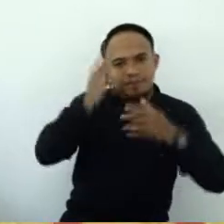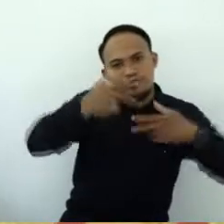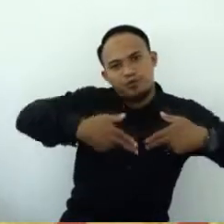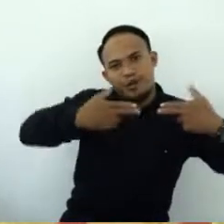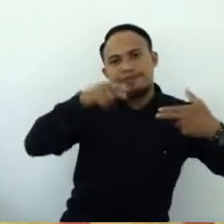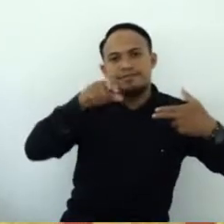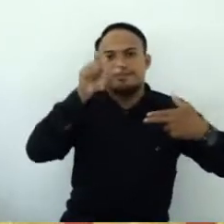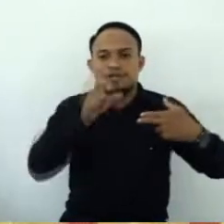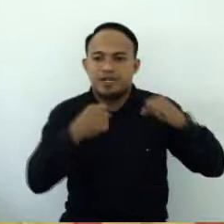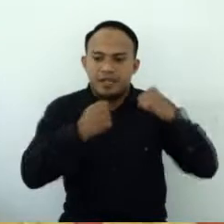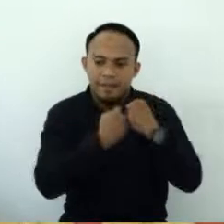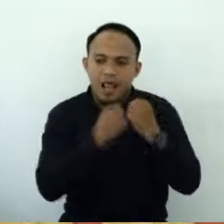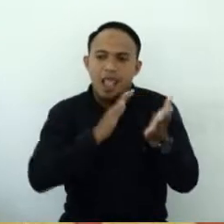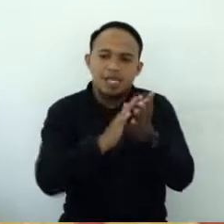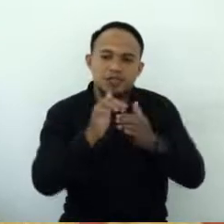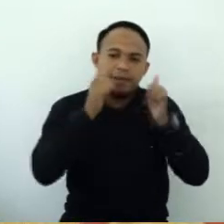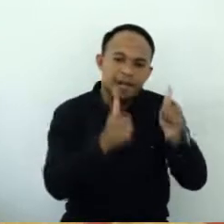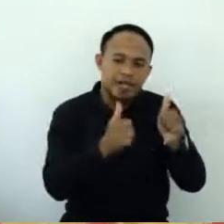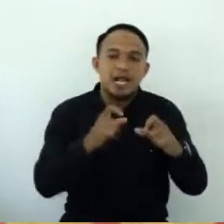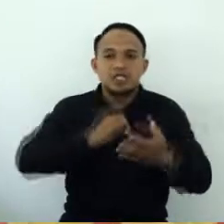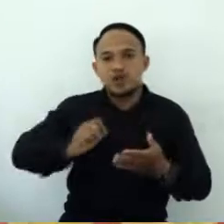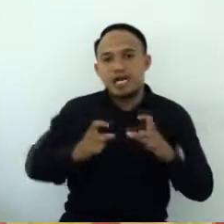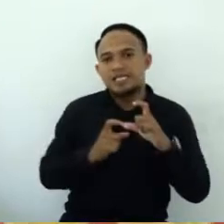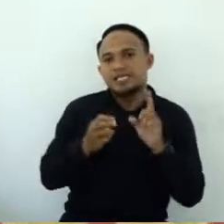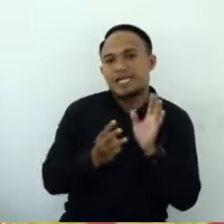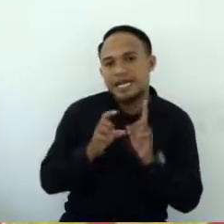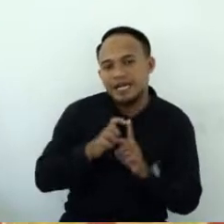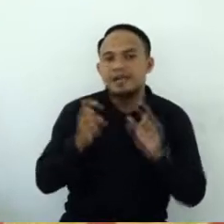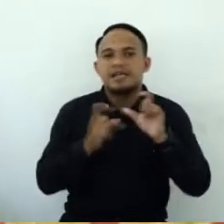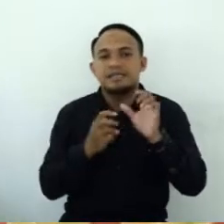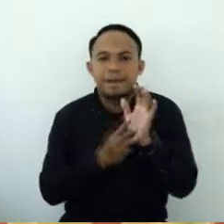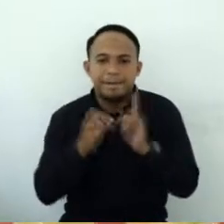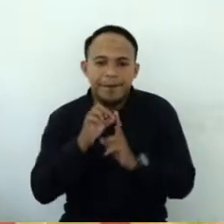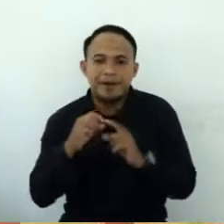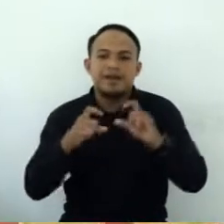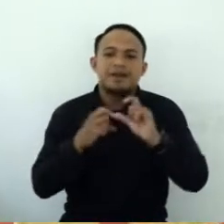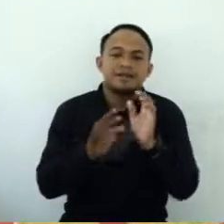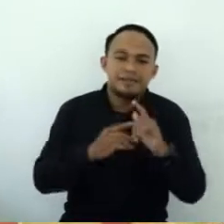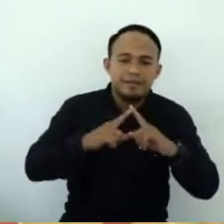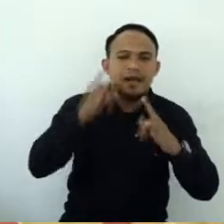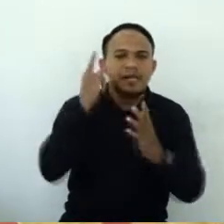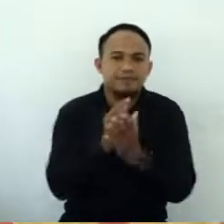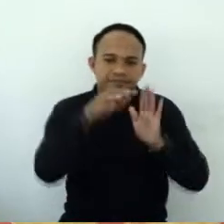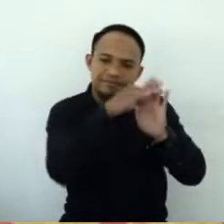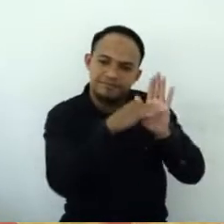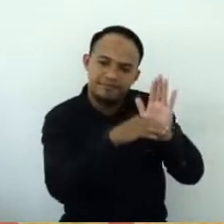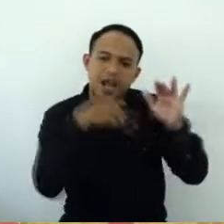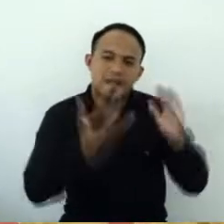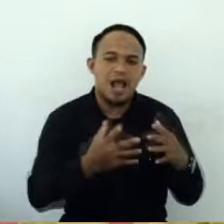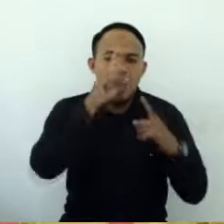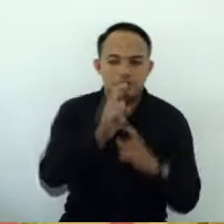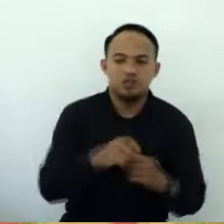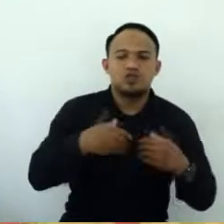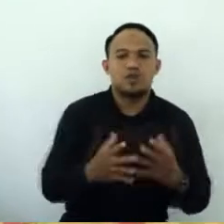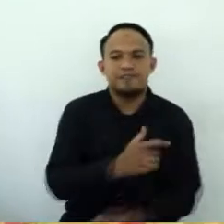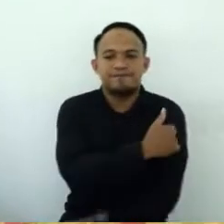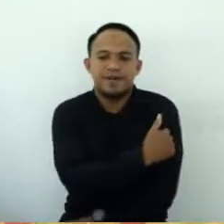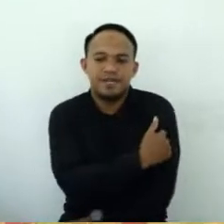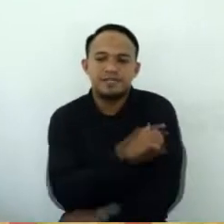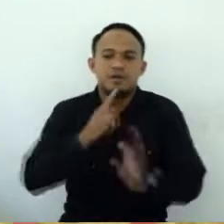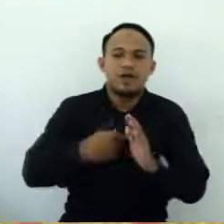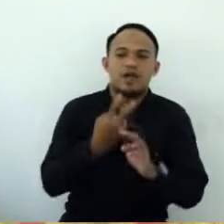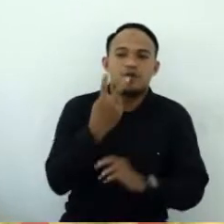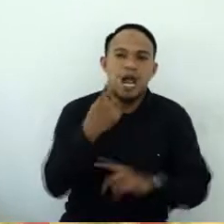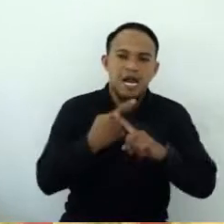spora tatap muka langsung baik smp-sma tetapi syaratnya harus lebih maksimal